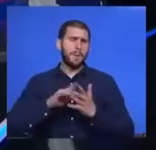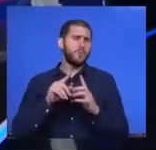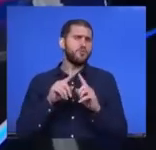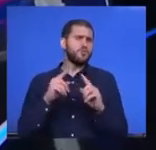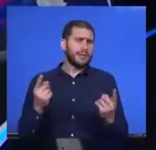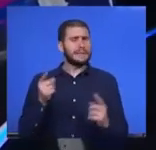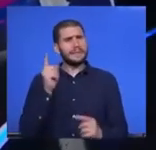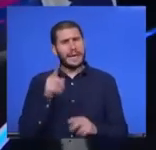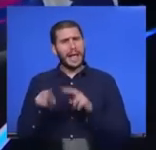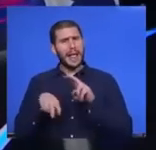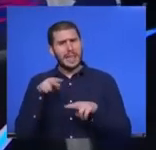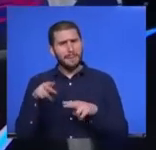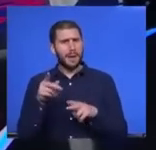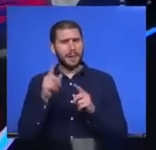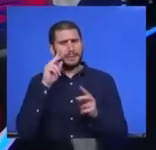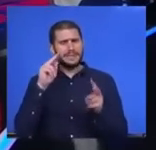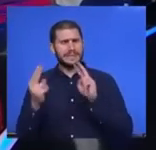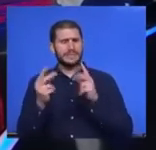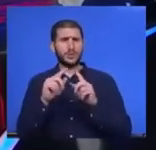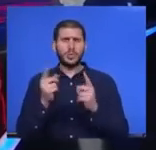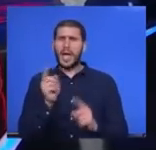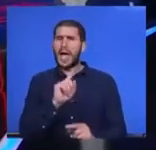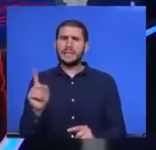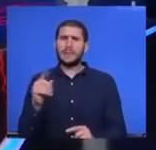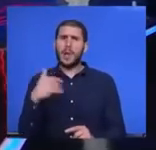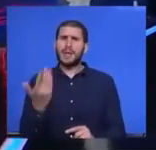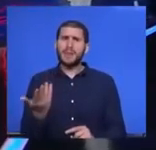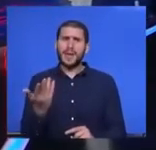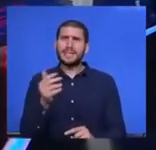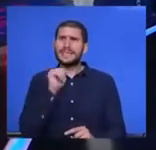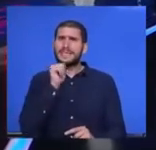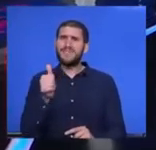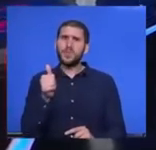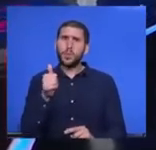ושצריך לטפל בזה בזווית אחרת, ואסור לתת... בוא נגיד את זה ככה. בסרבנות להרים ראש. אין אף סכנה.